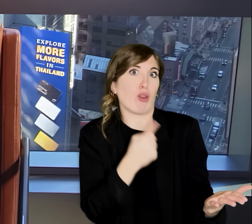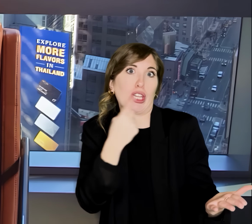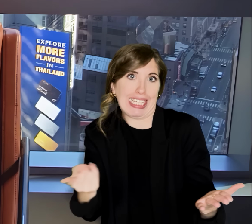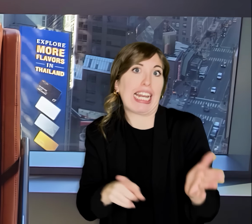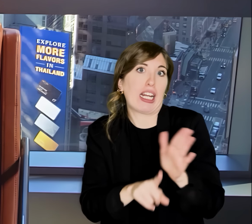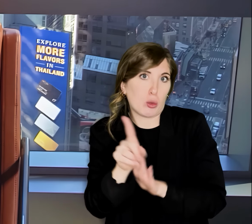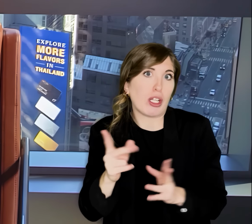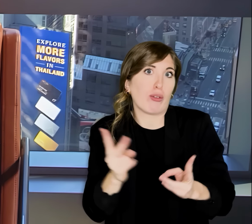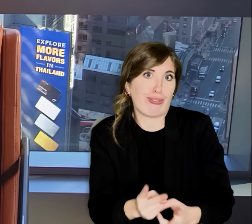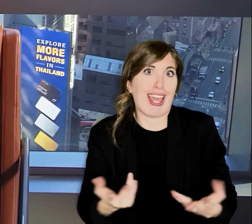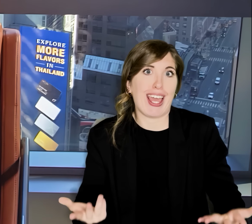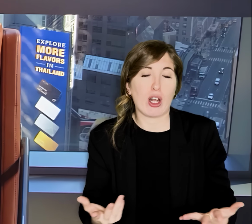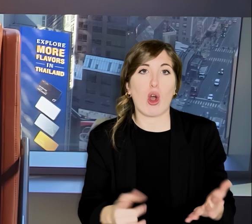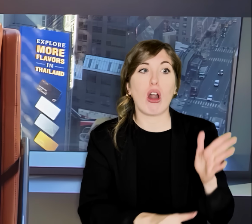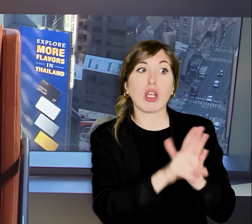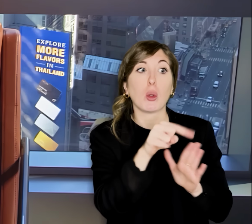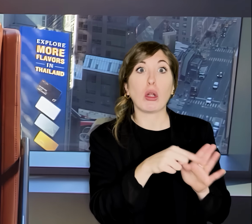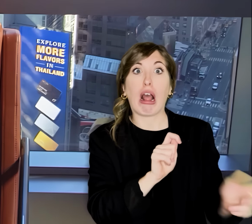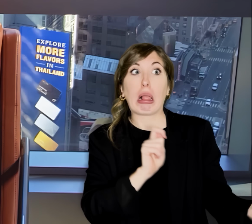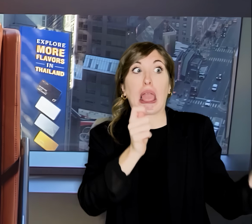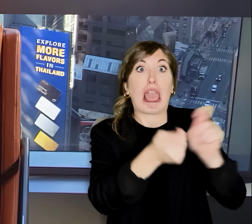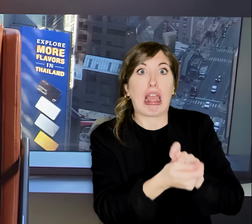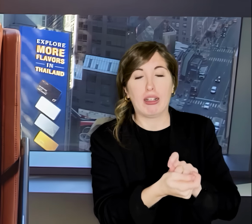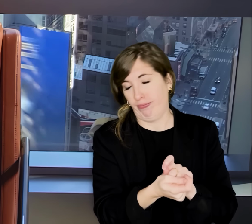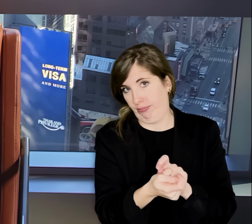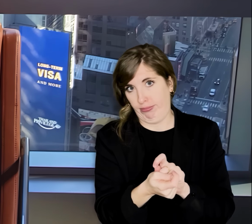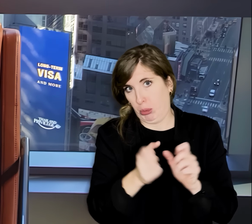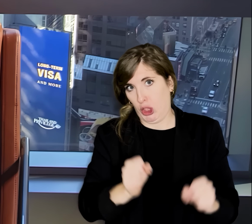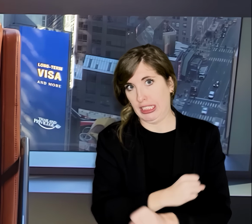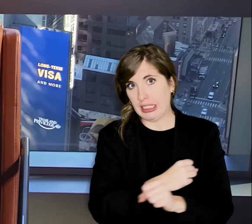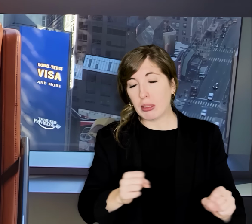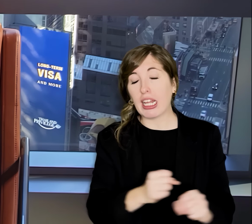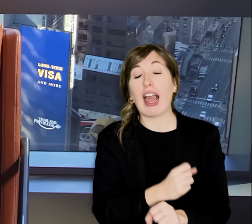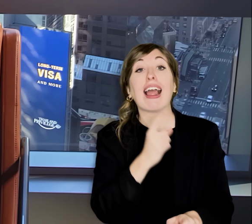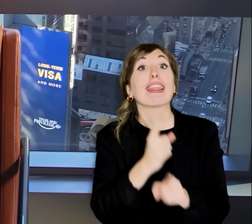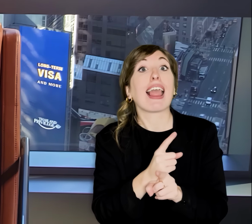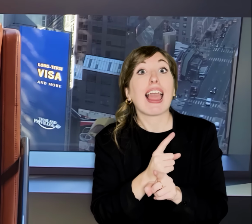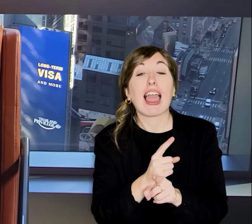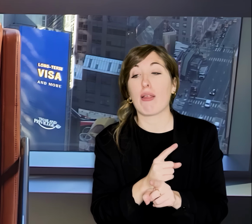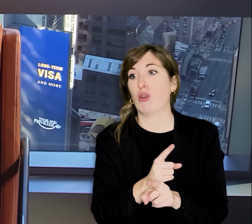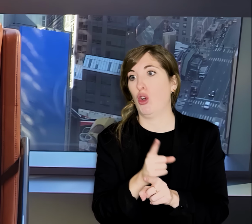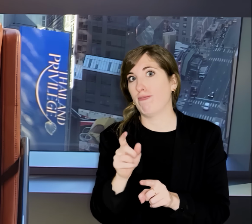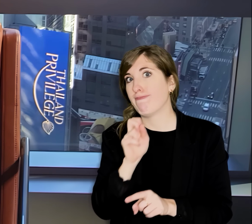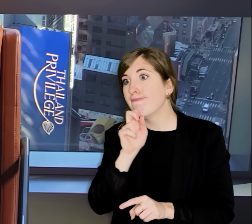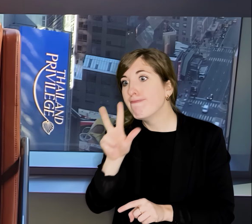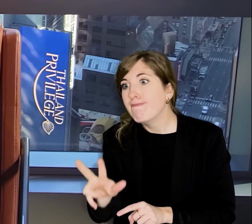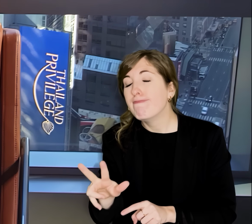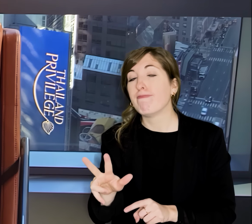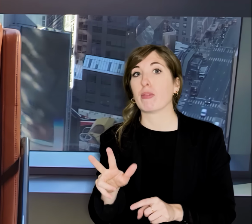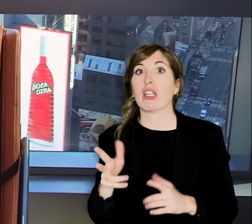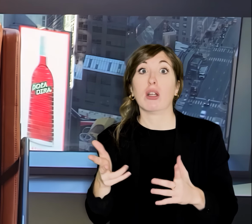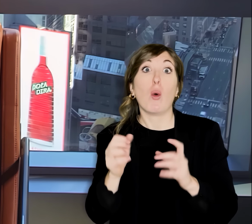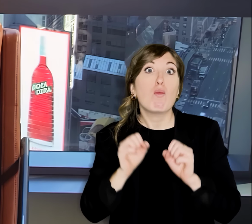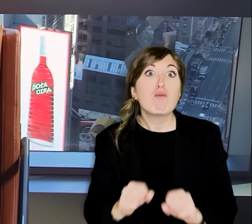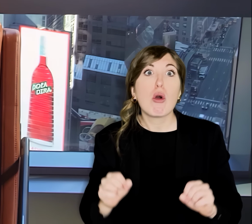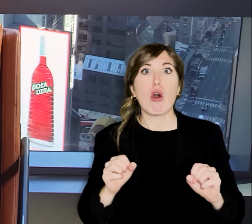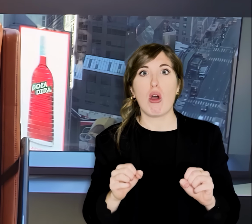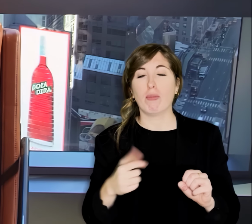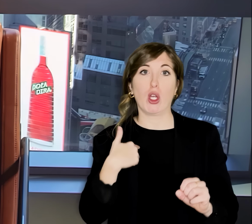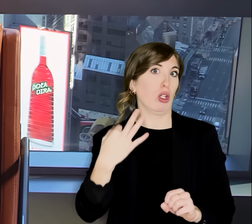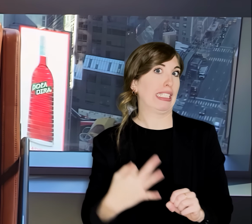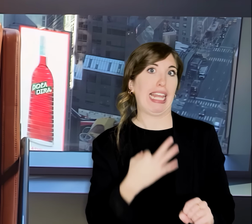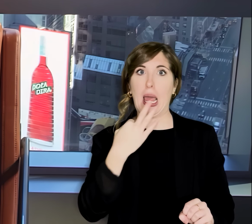devi cambiare l'esame istologico però devi cercare di renderli e quando l'esame istologico io lo